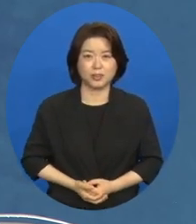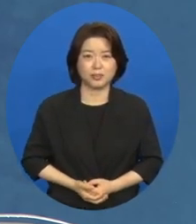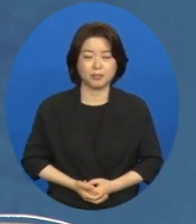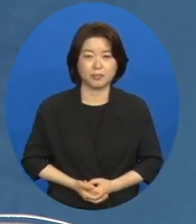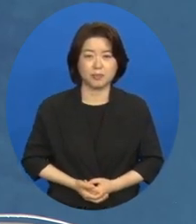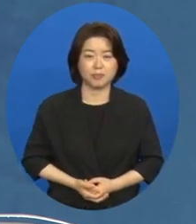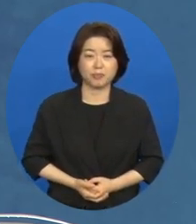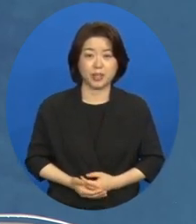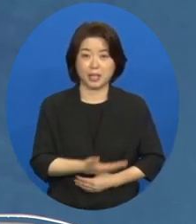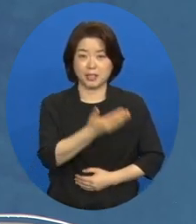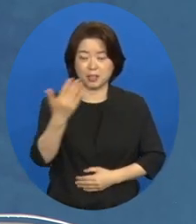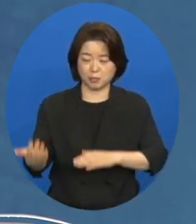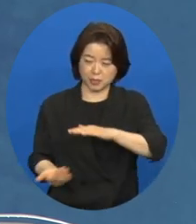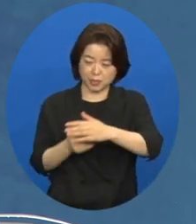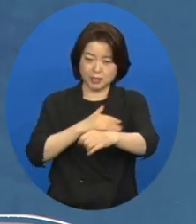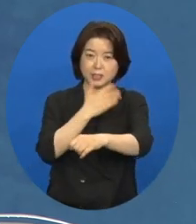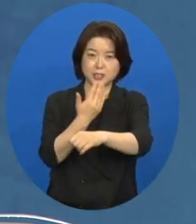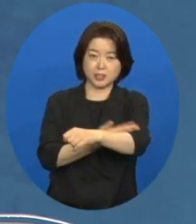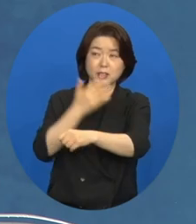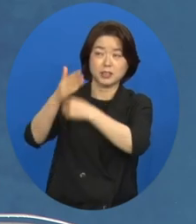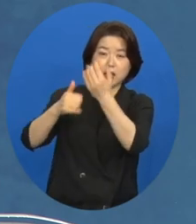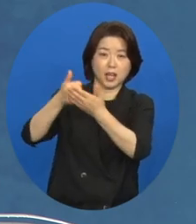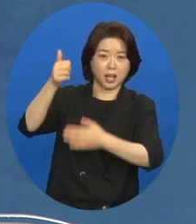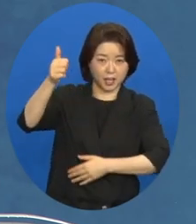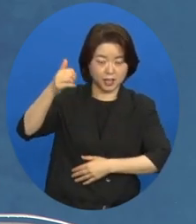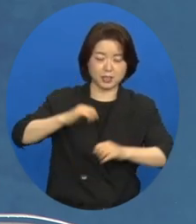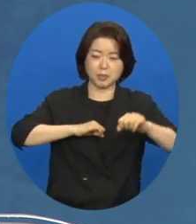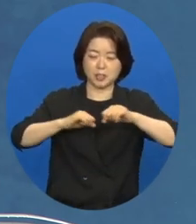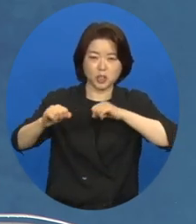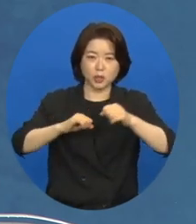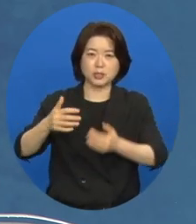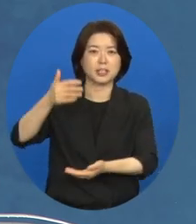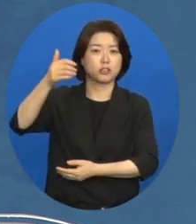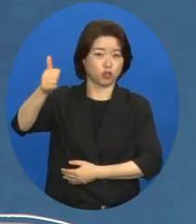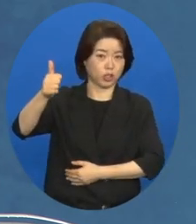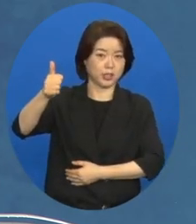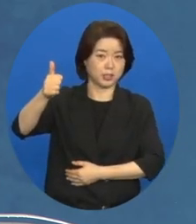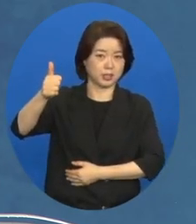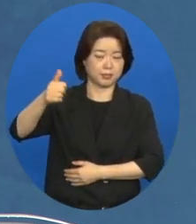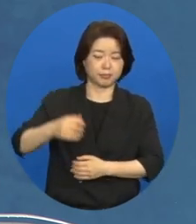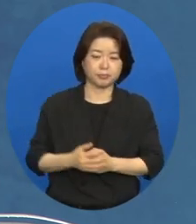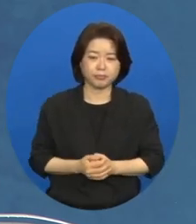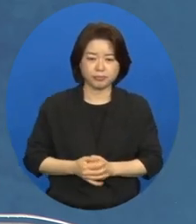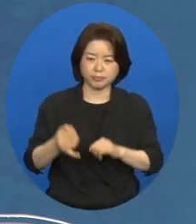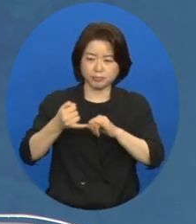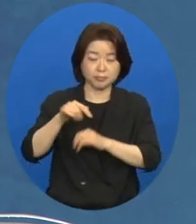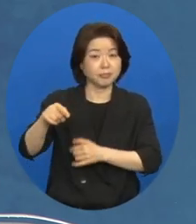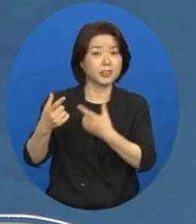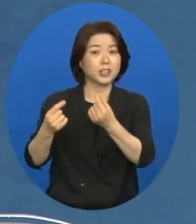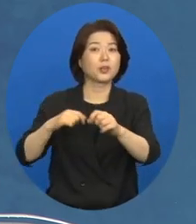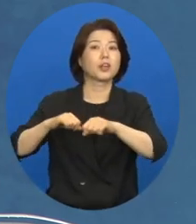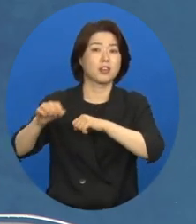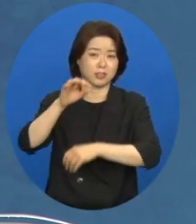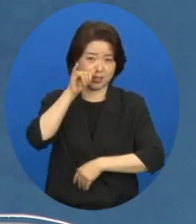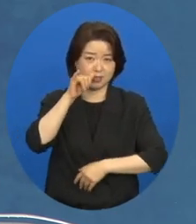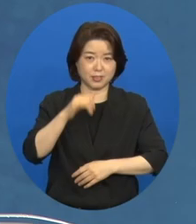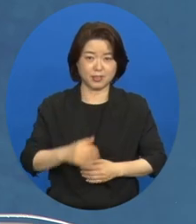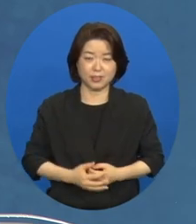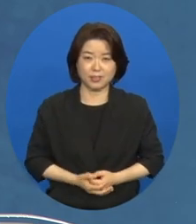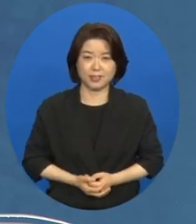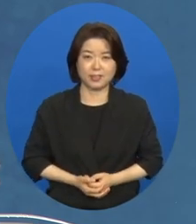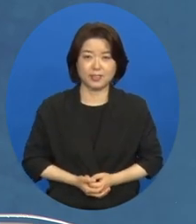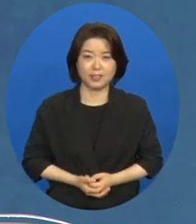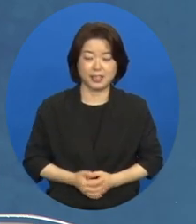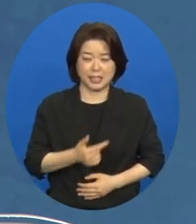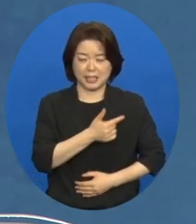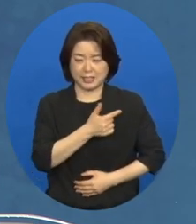여러분, 전능하신 하나님, 역사의 주관자 되신 주께서 꼭 그렇게 역사하지 않으시겠습니까?